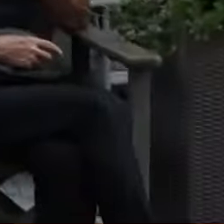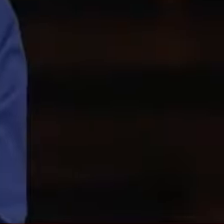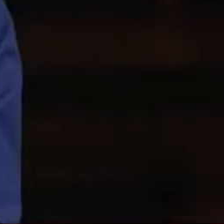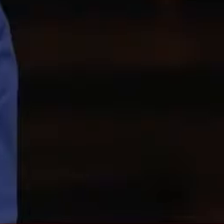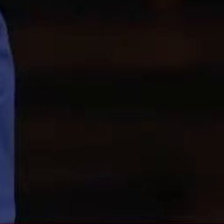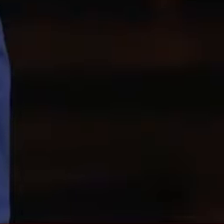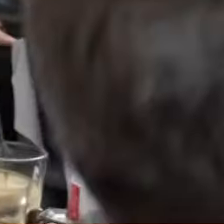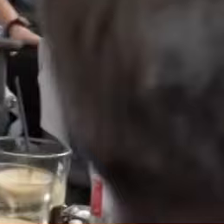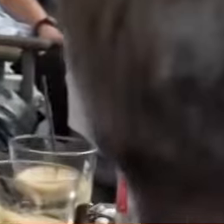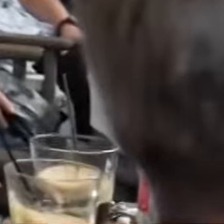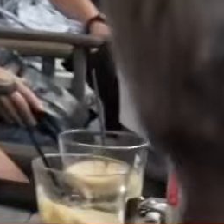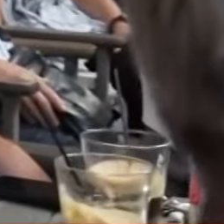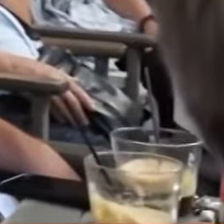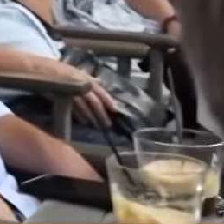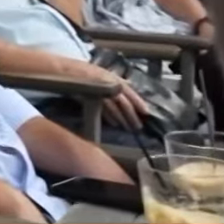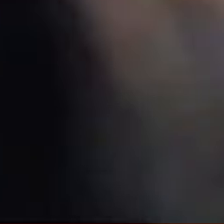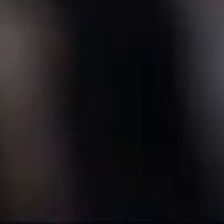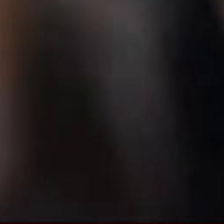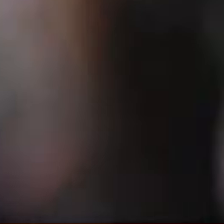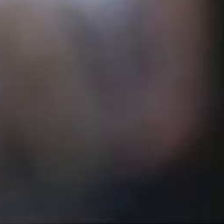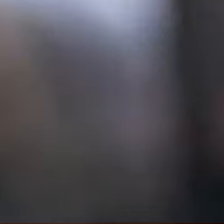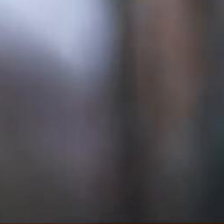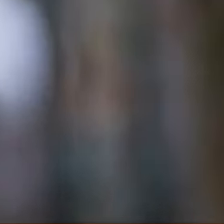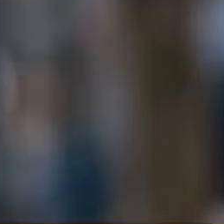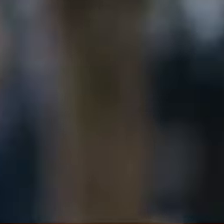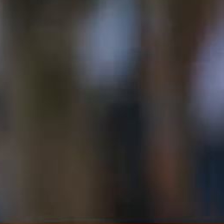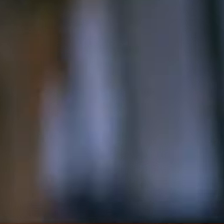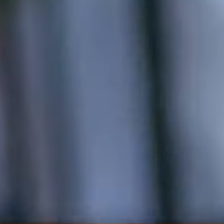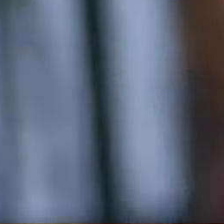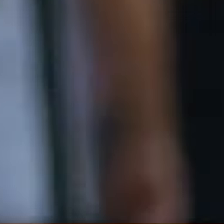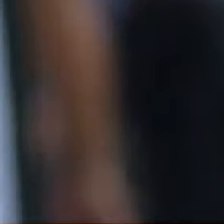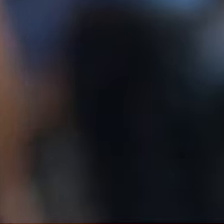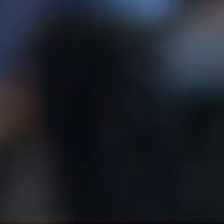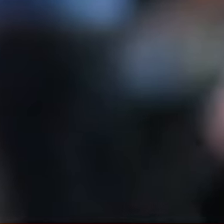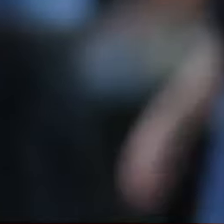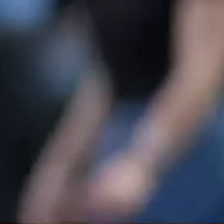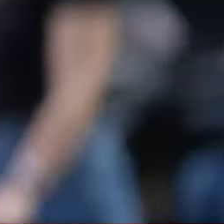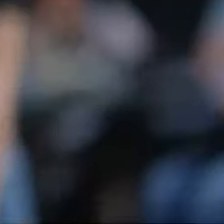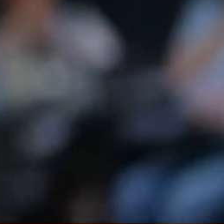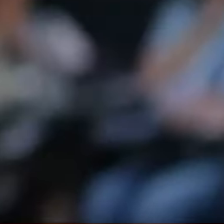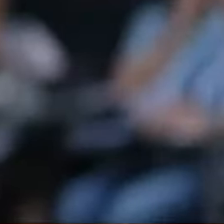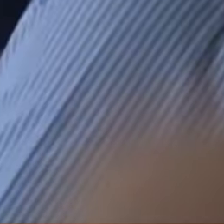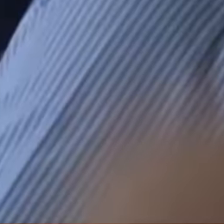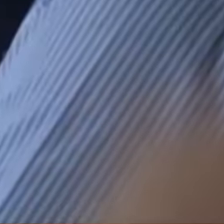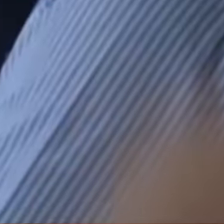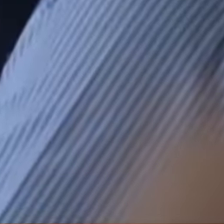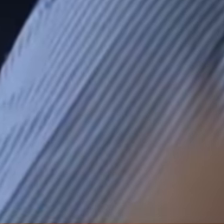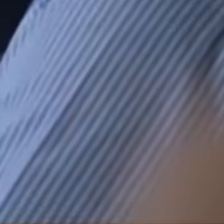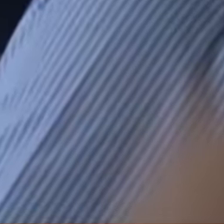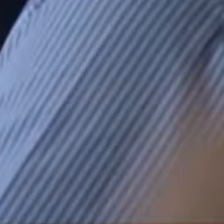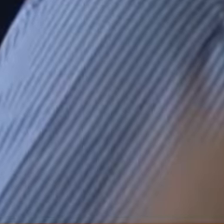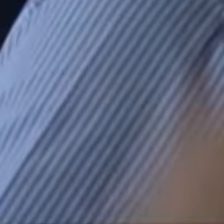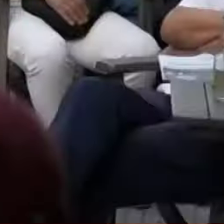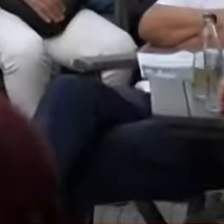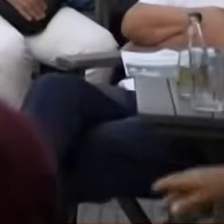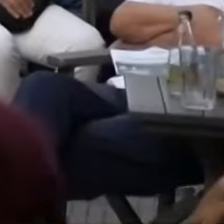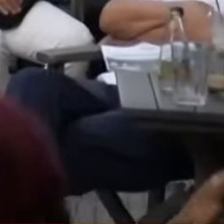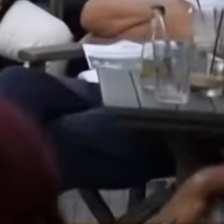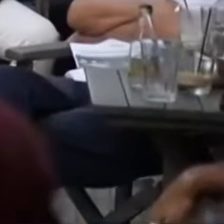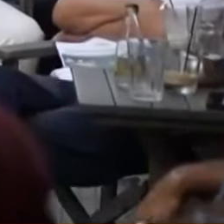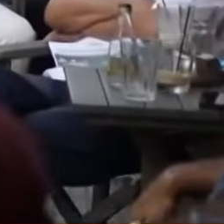στις επόμενες εκλογές. Ελάτε να αλλάξουμε την πραγματικότητα. Ελάτε να βάλουμε ανθρώπους μας που έχουν αξία σε θέσεις